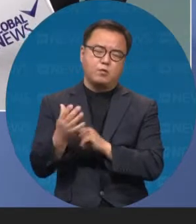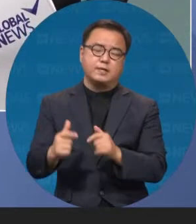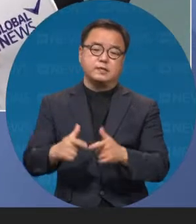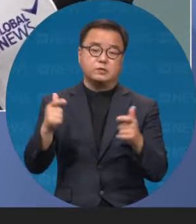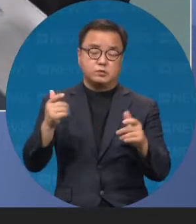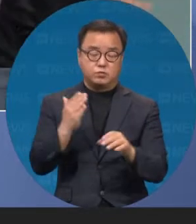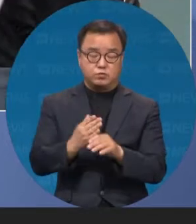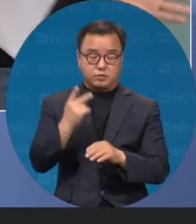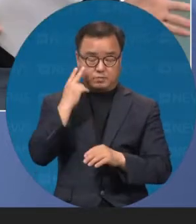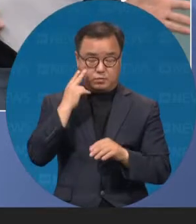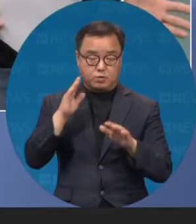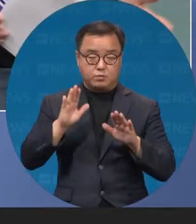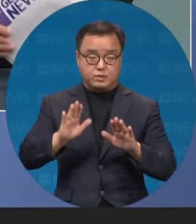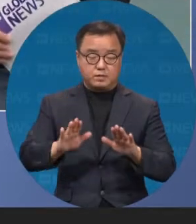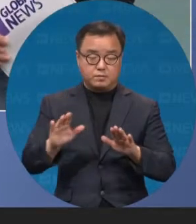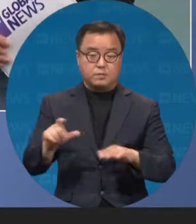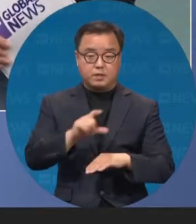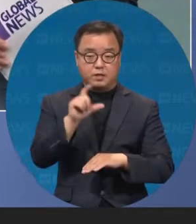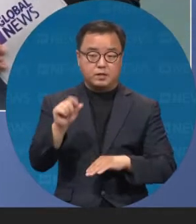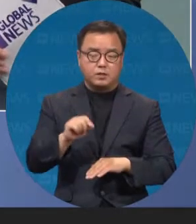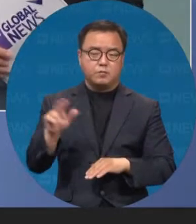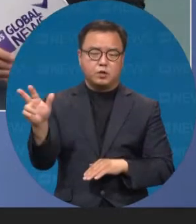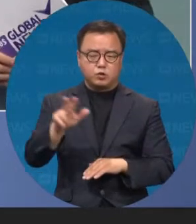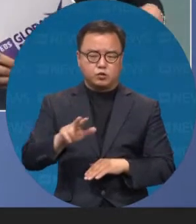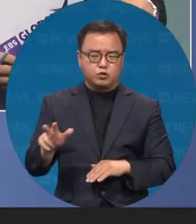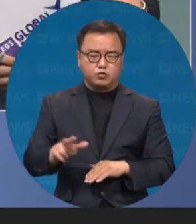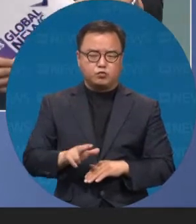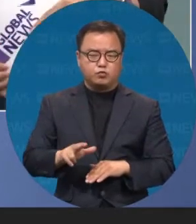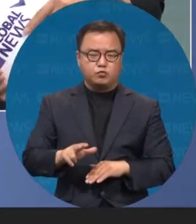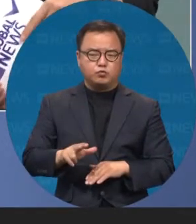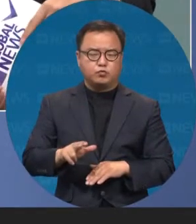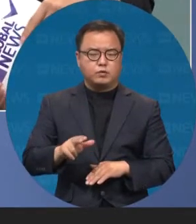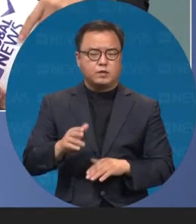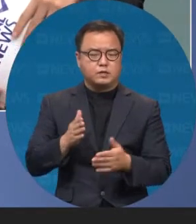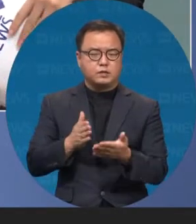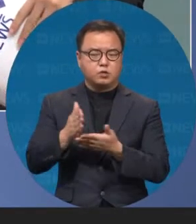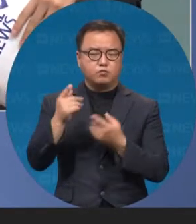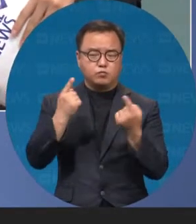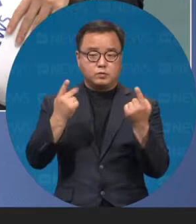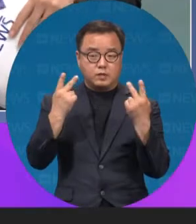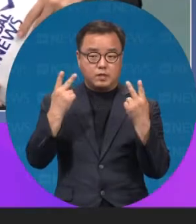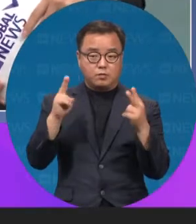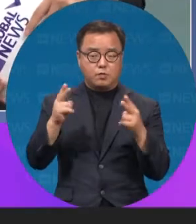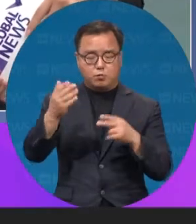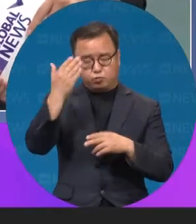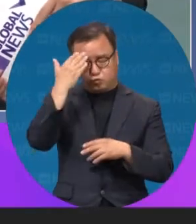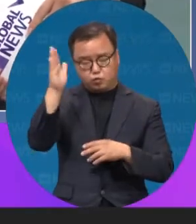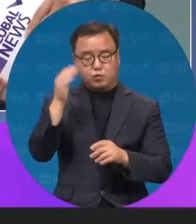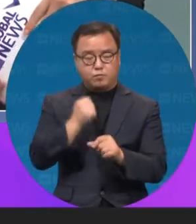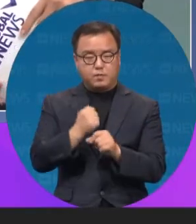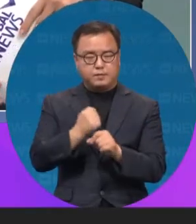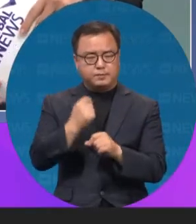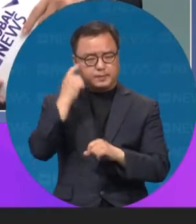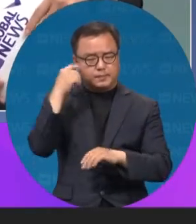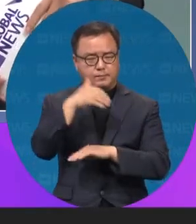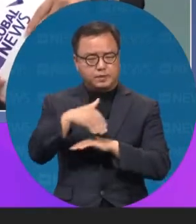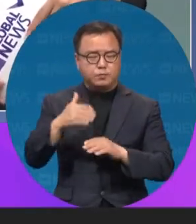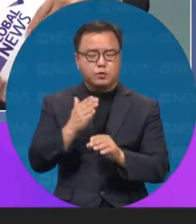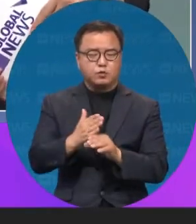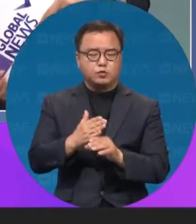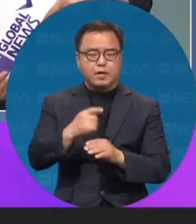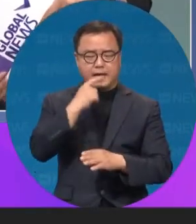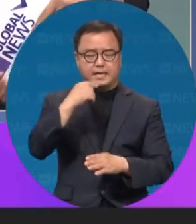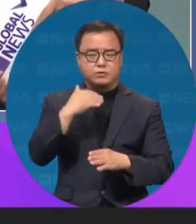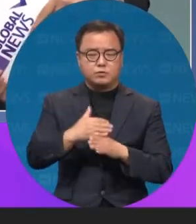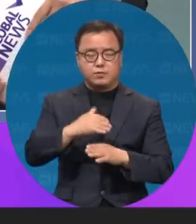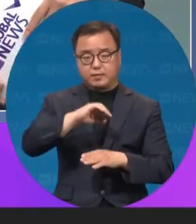전국에 있는 커뮤니티 칼리지에 무료와 를 추진하겠다고 밝혔습니다 여당이 민주당이 이번 달 콩과 스킬 지출 계획